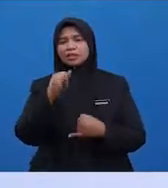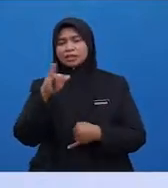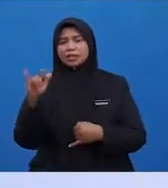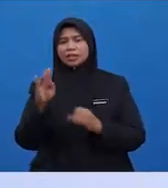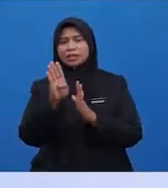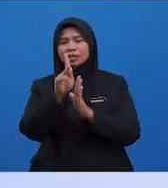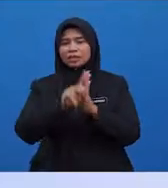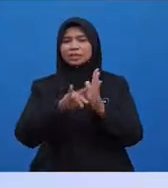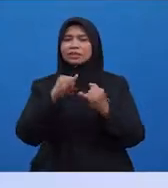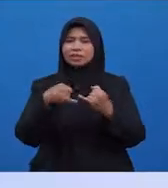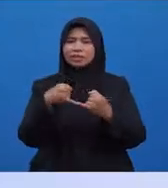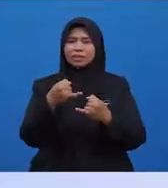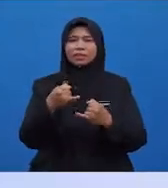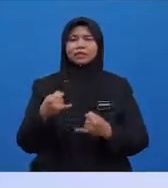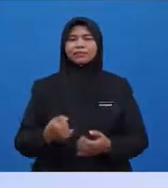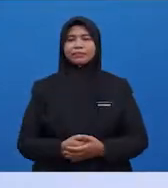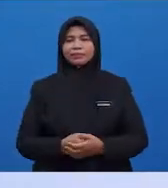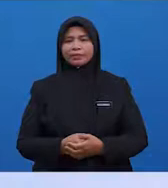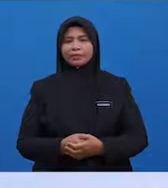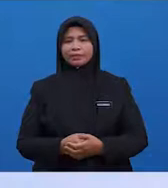ialah kejayaan.